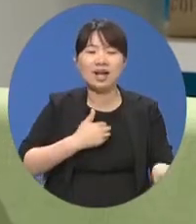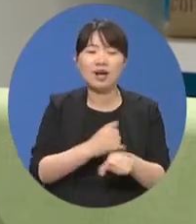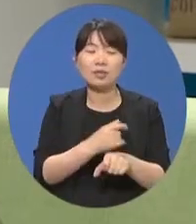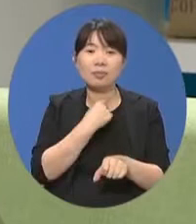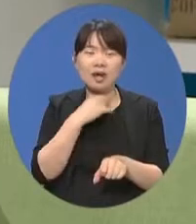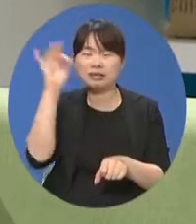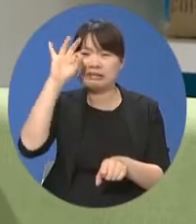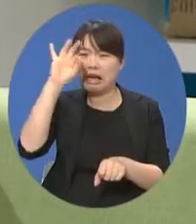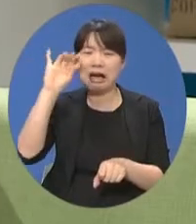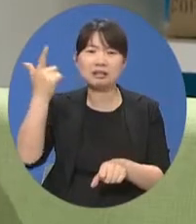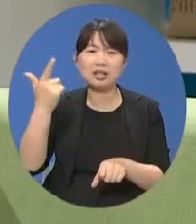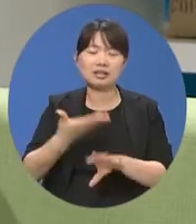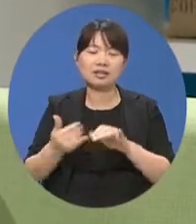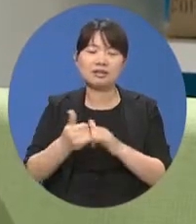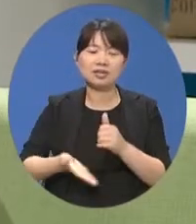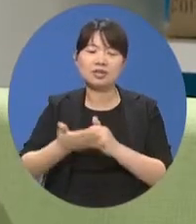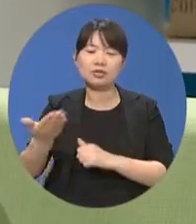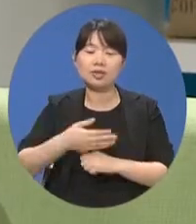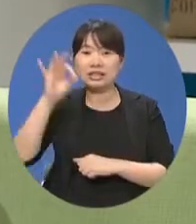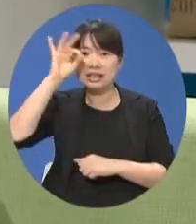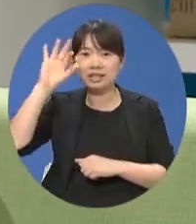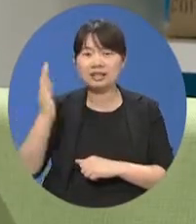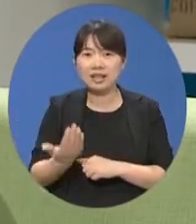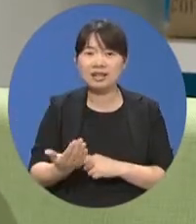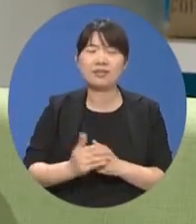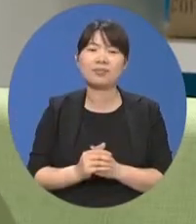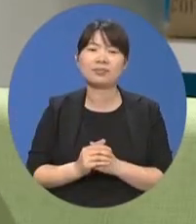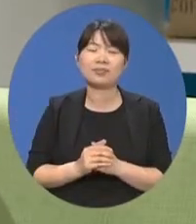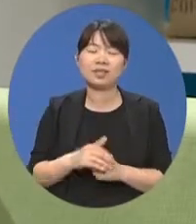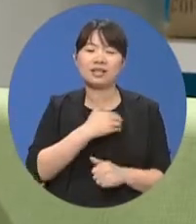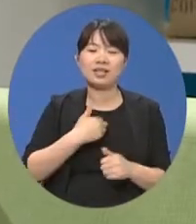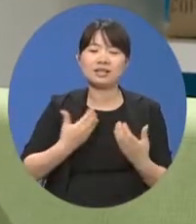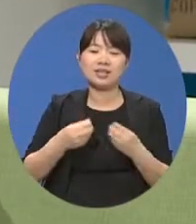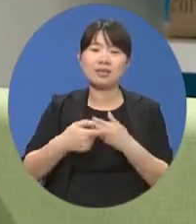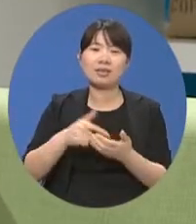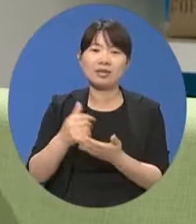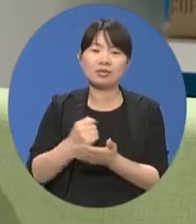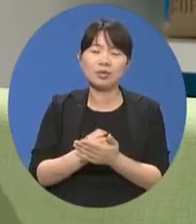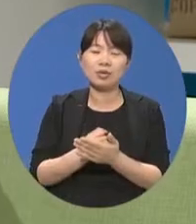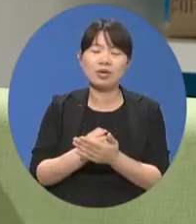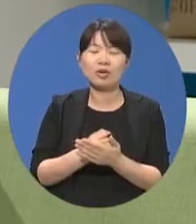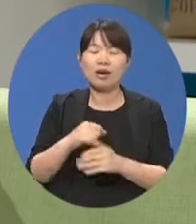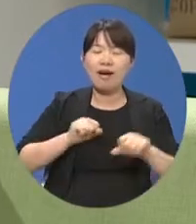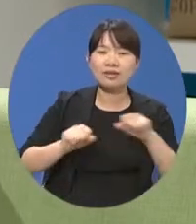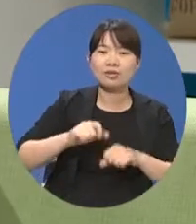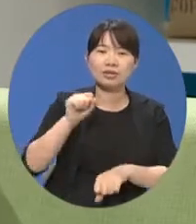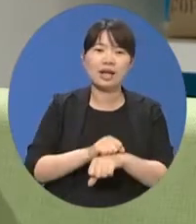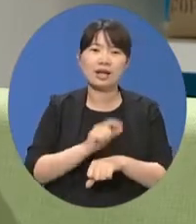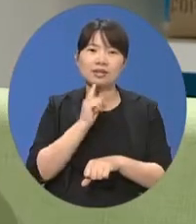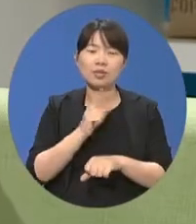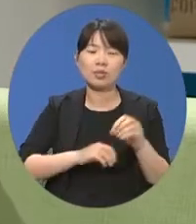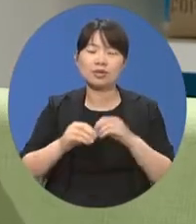싶은 걸 찾기보다는 남이 칭찬해 주는 것을 찾게 됩니다. 그러니까 자신감 있고 능동적인 아이가 아니고요. 오히려 눈치